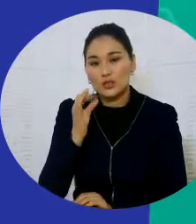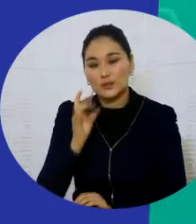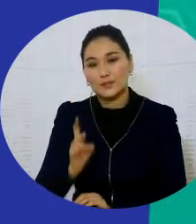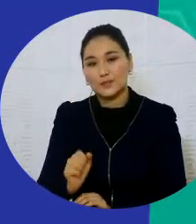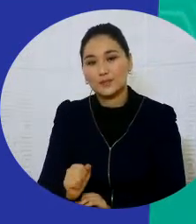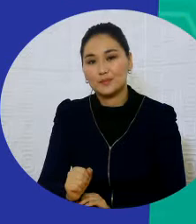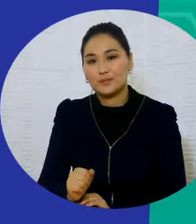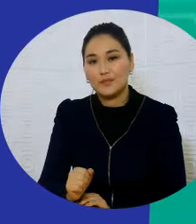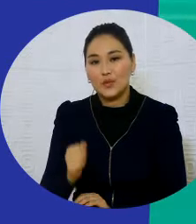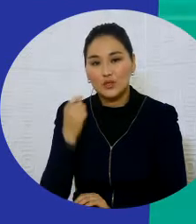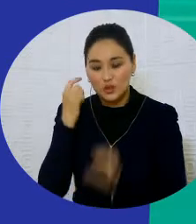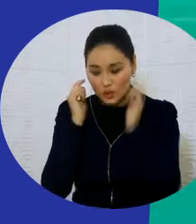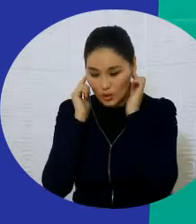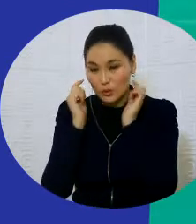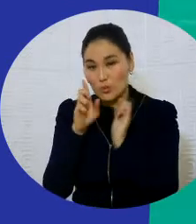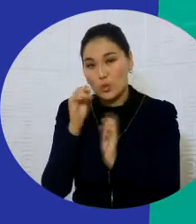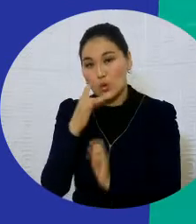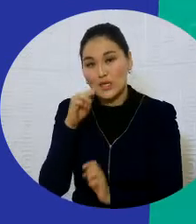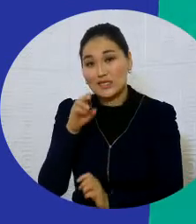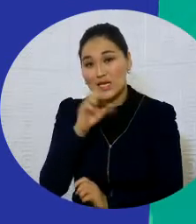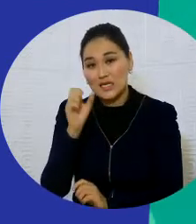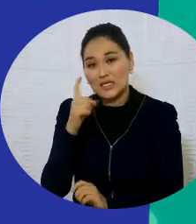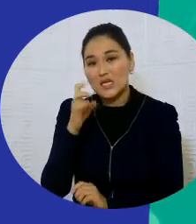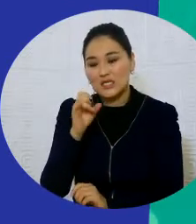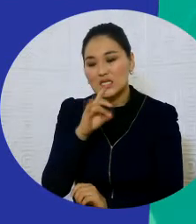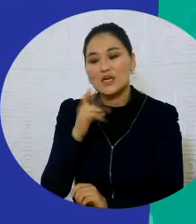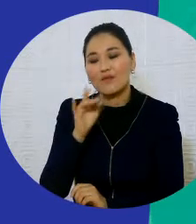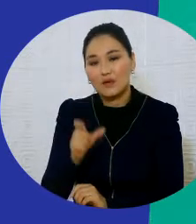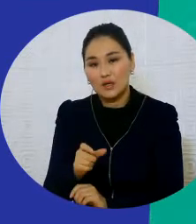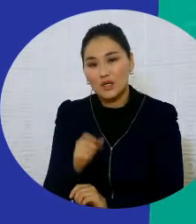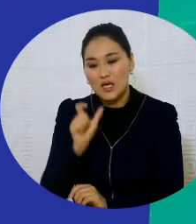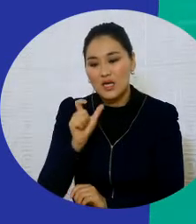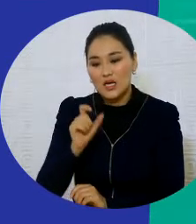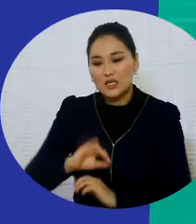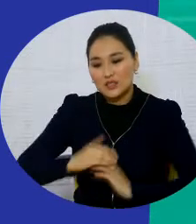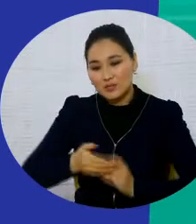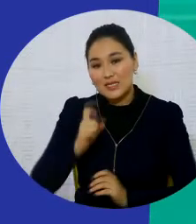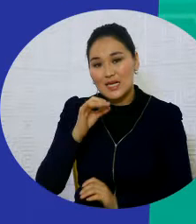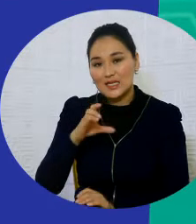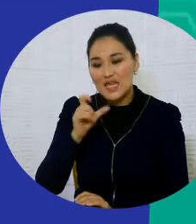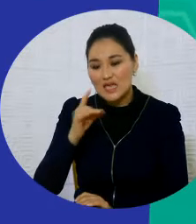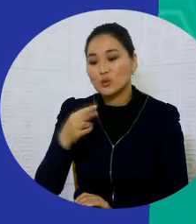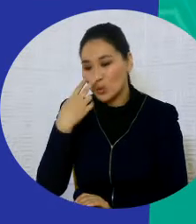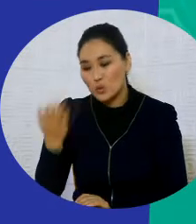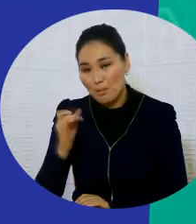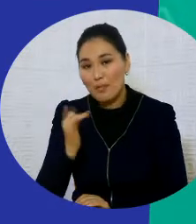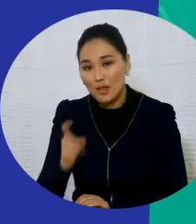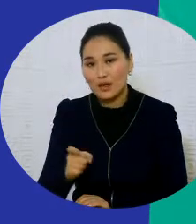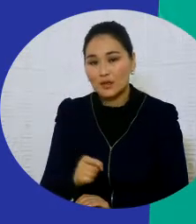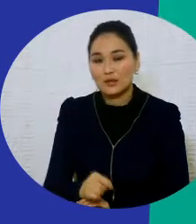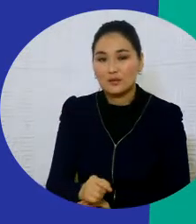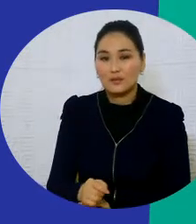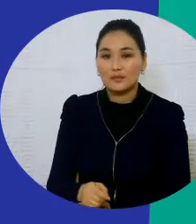буурах. Сонсгол бууралтаас хэрхэн сэргийлэх вэ? Жирэмсний хяналтанд эрт орж тогтмол үзүүлэх, товлын